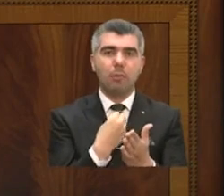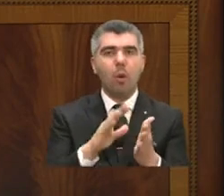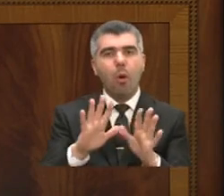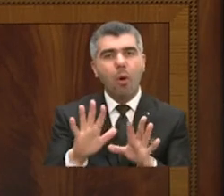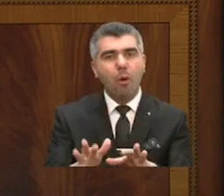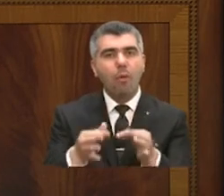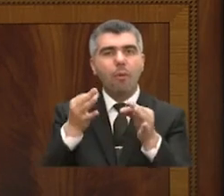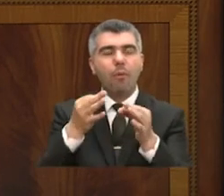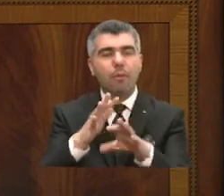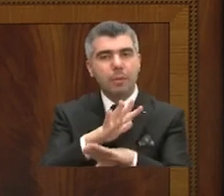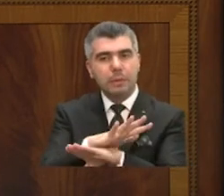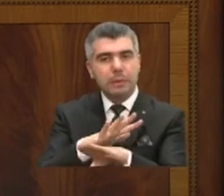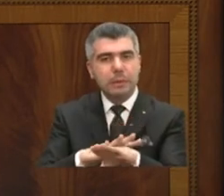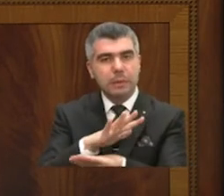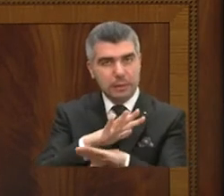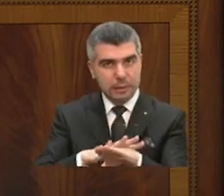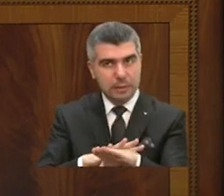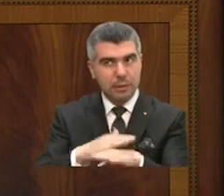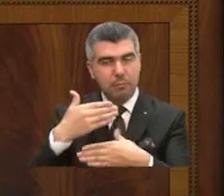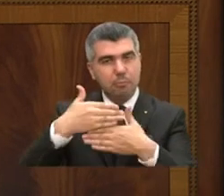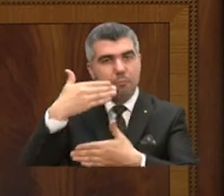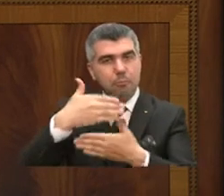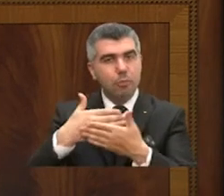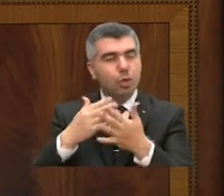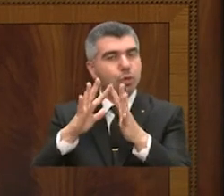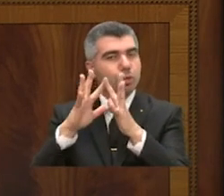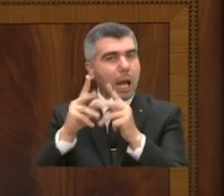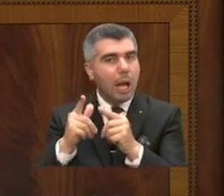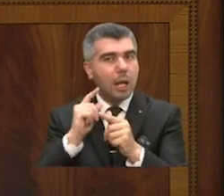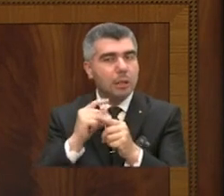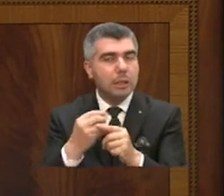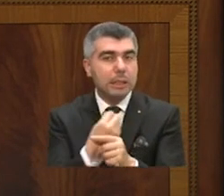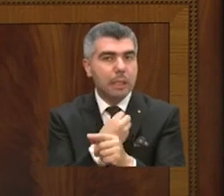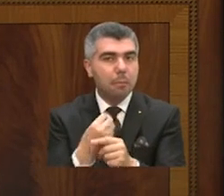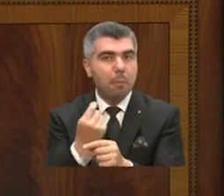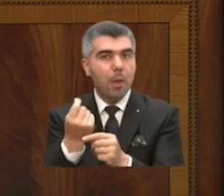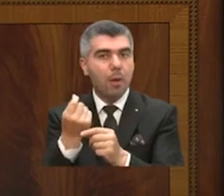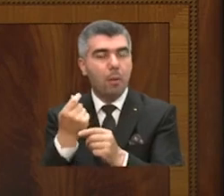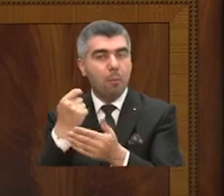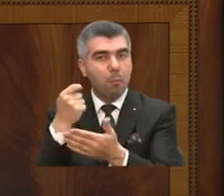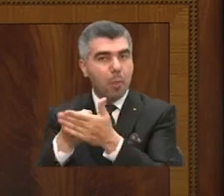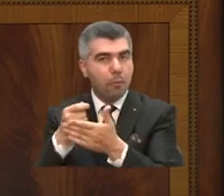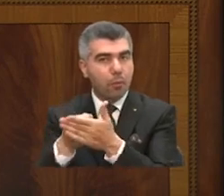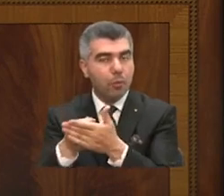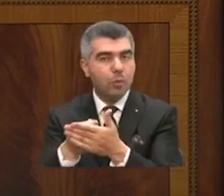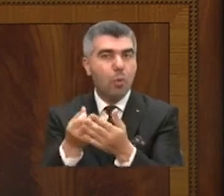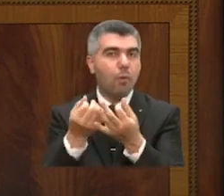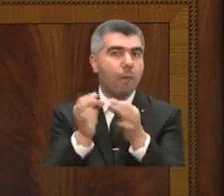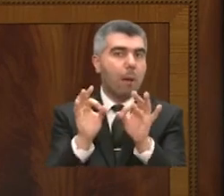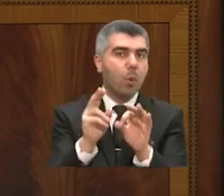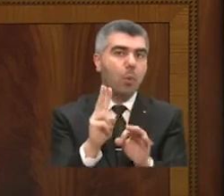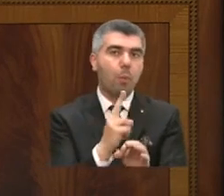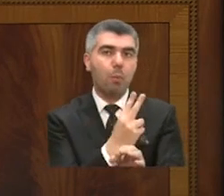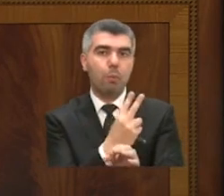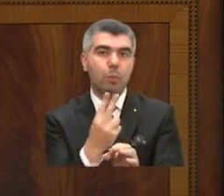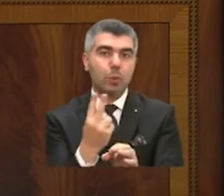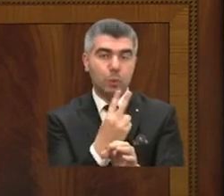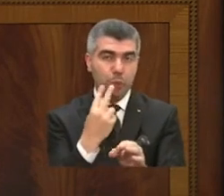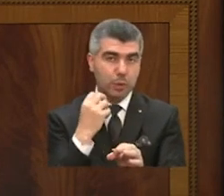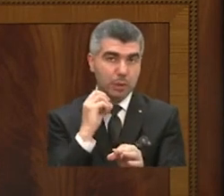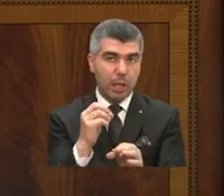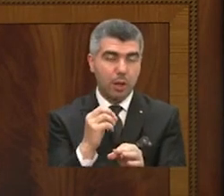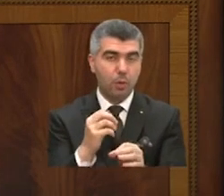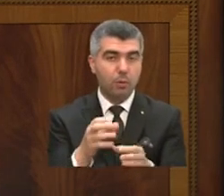الجهة من حيث البنية التحتية في القطاع العام والخاص وكذا الموارد البشرية، مما سيساعد المجموعات